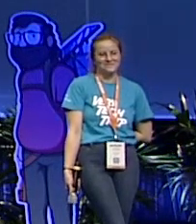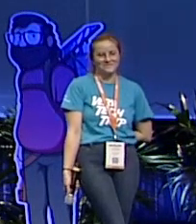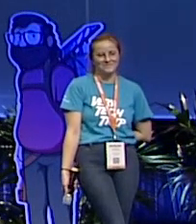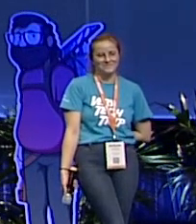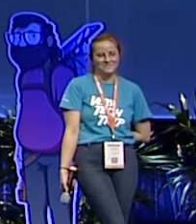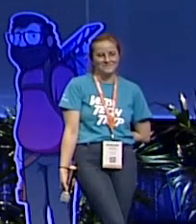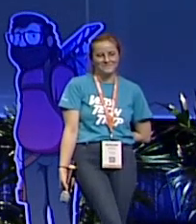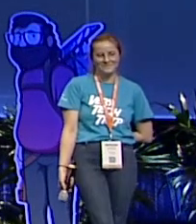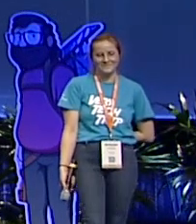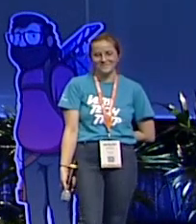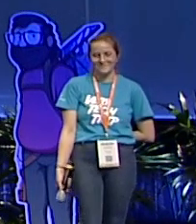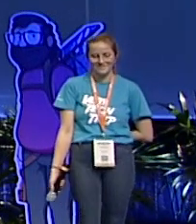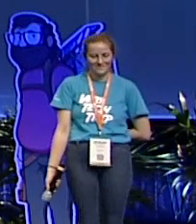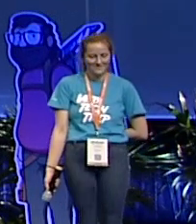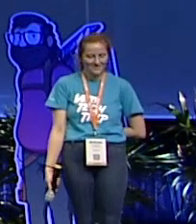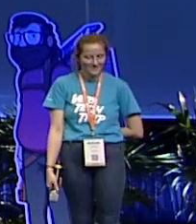Merci.